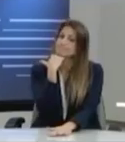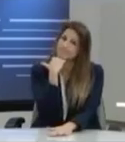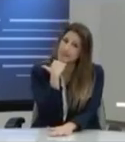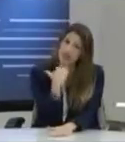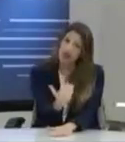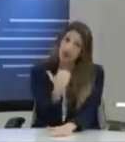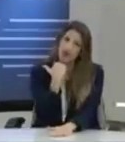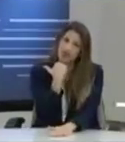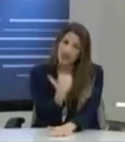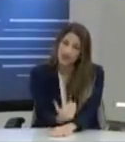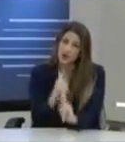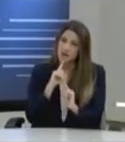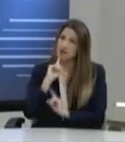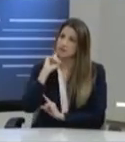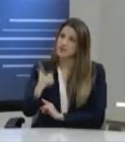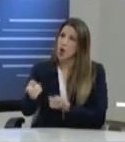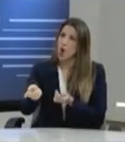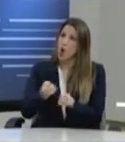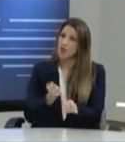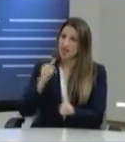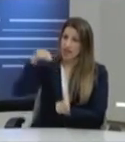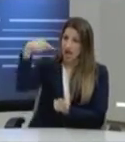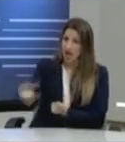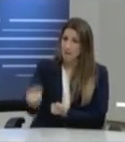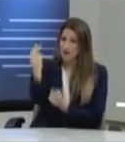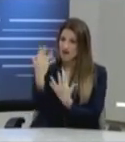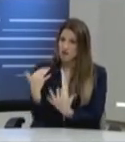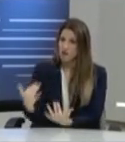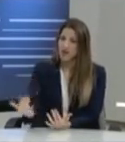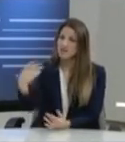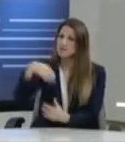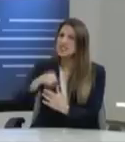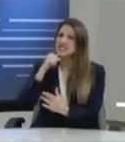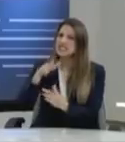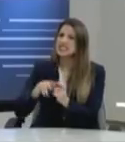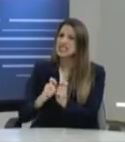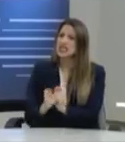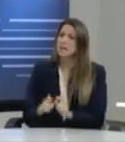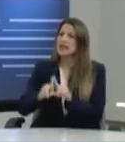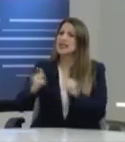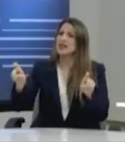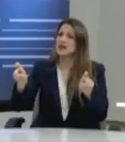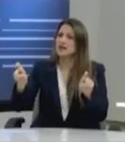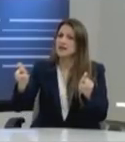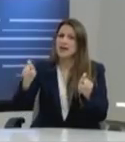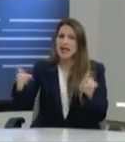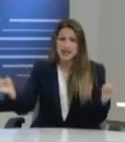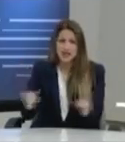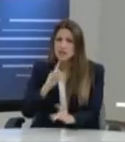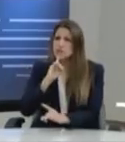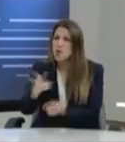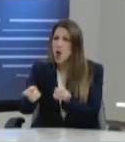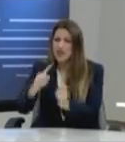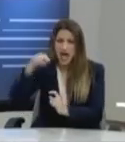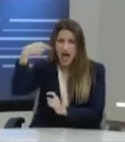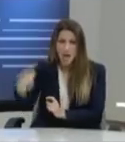να κατευθύνει την επόμενη Βουλή ως προς το περιεχόμενο των αναθεωρητών διατάξεων, διότι πολύ απλά τότε δεν θα υπήρχε κανείς λόγος να μεσολαβούν εθνικές εκλογές. Οι